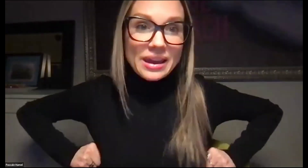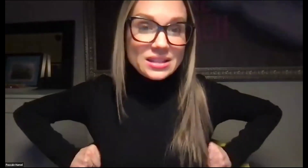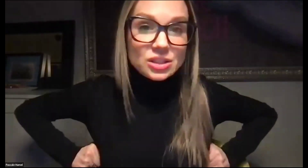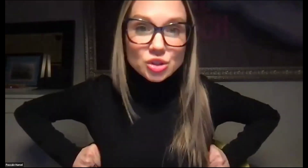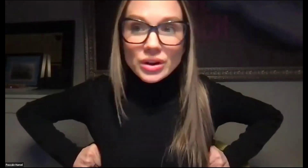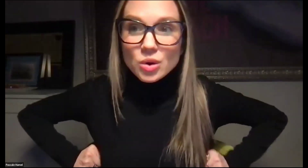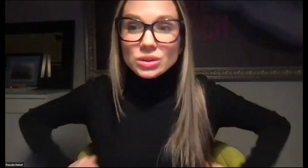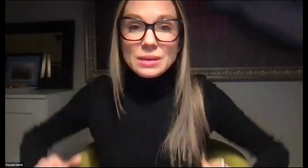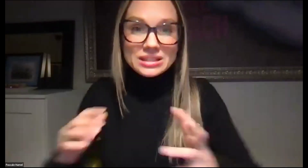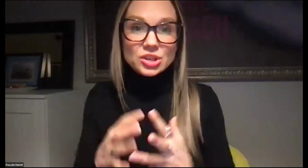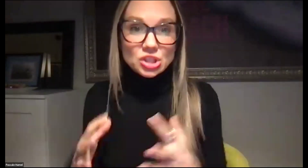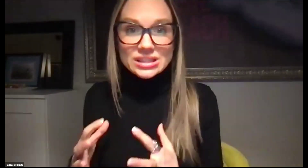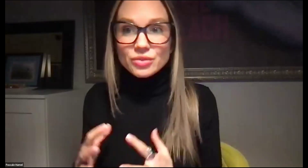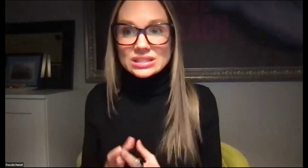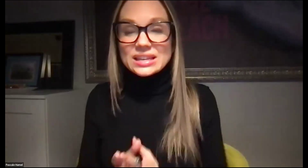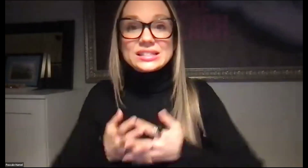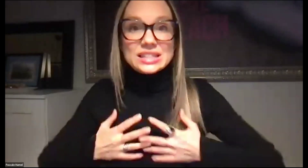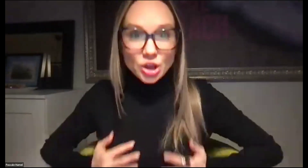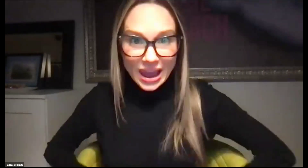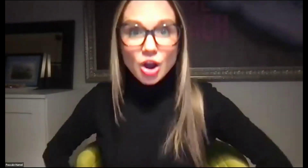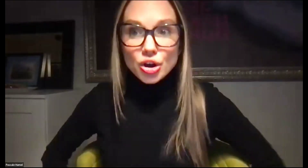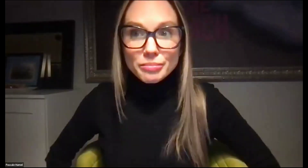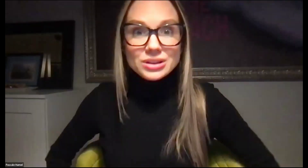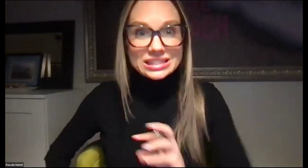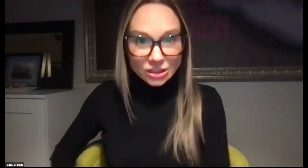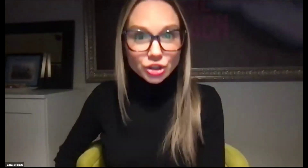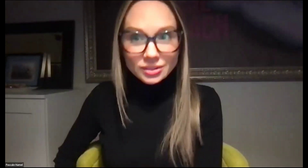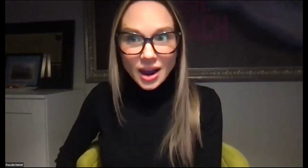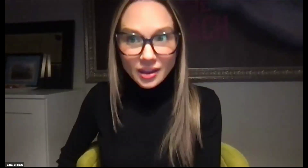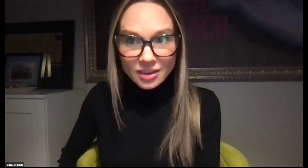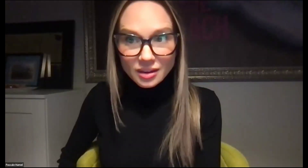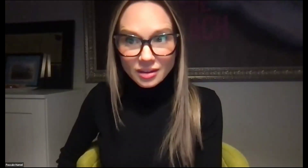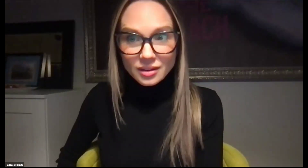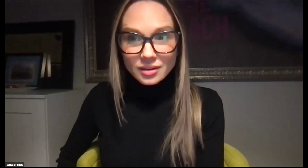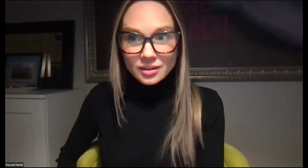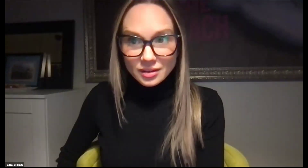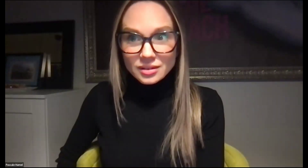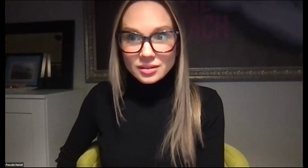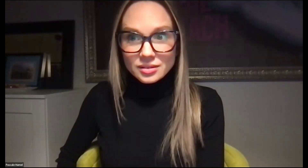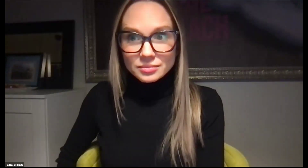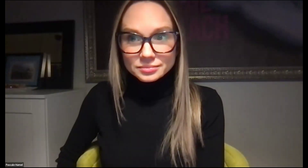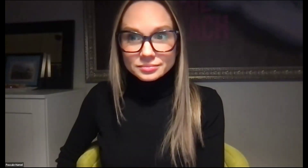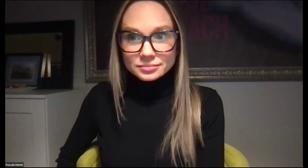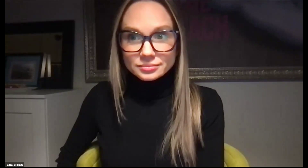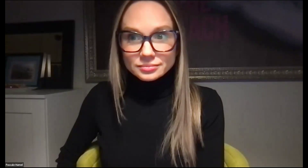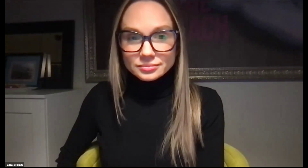des petites pinces sur les côtés parce que ce que ça veut dire, c'est que la robe, c'est notre taille.